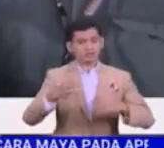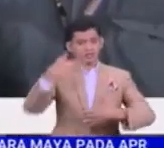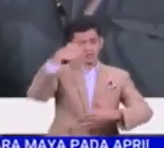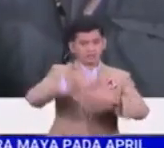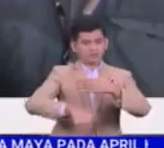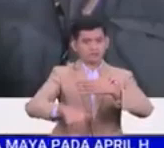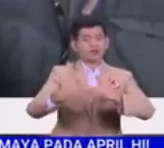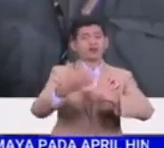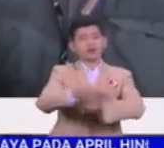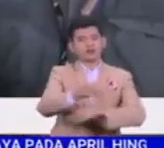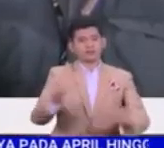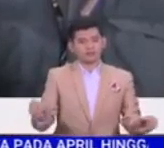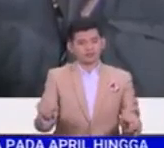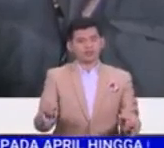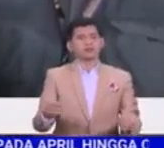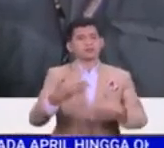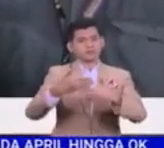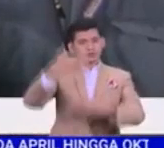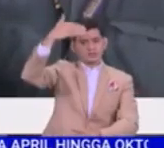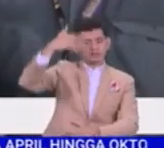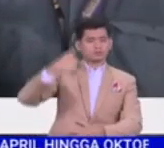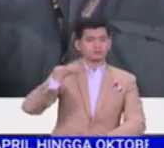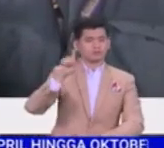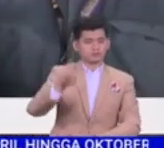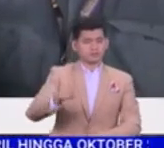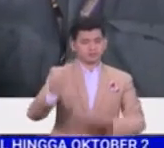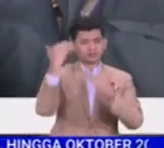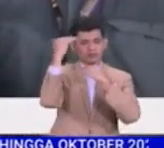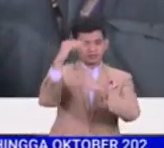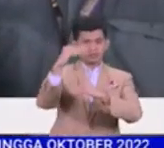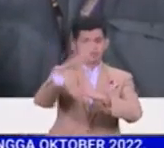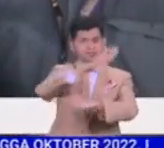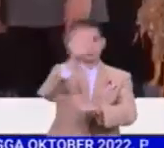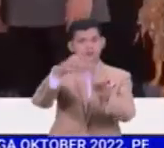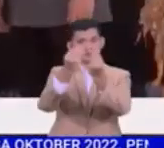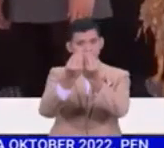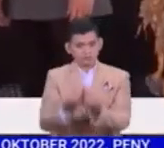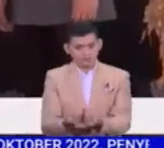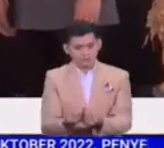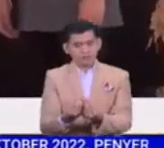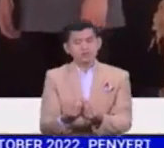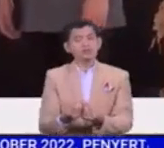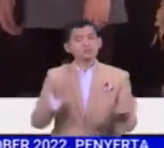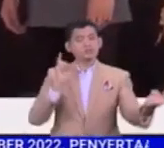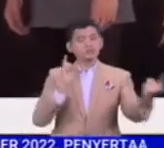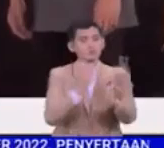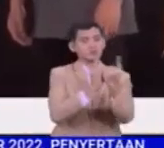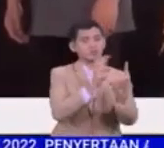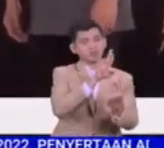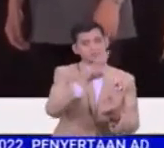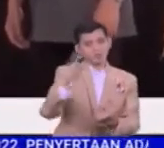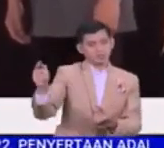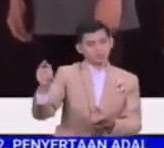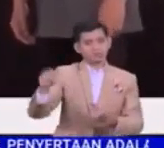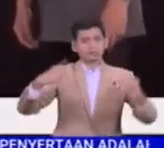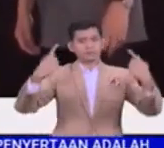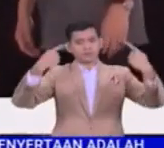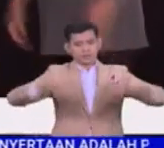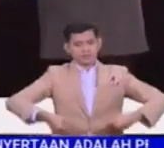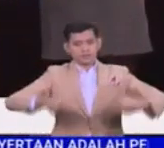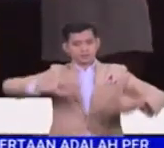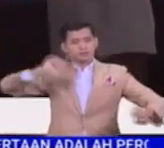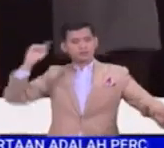bangunan masih lagi terhad kepada kapasiti. Beliau ditemui RTM selepas merasmikan pertandingan paluan